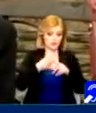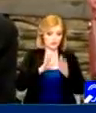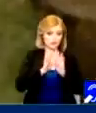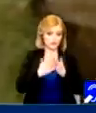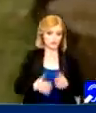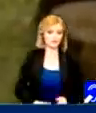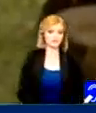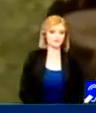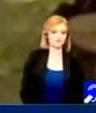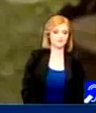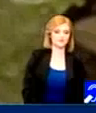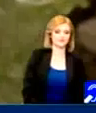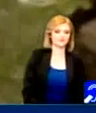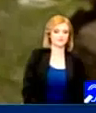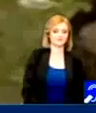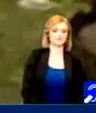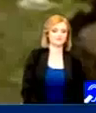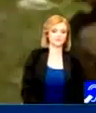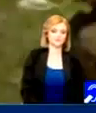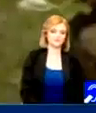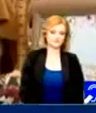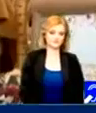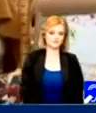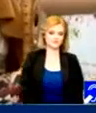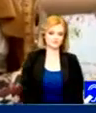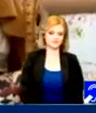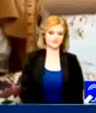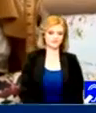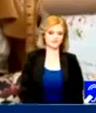mai duc la ore și am stat în bibliotecă și am citit cartea până la final.